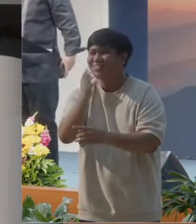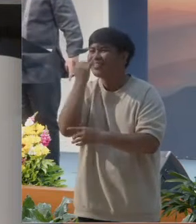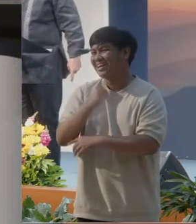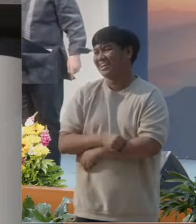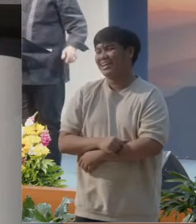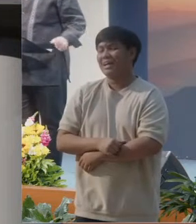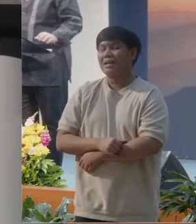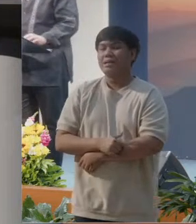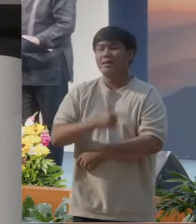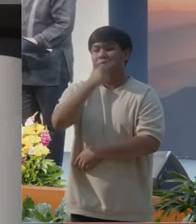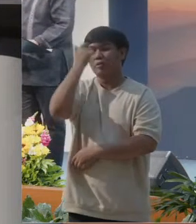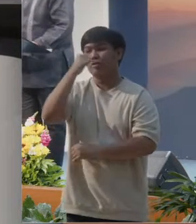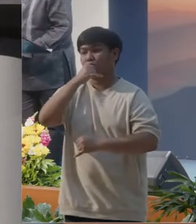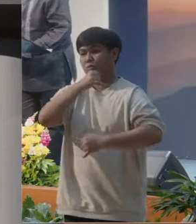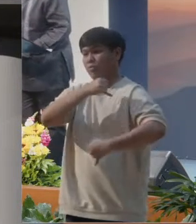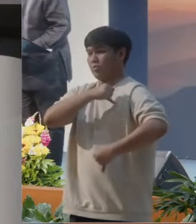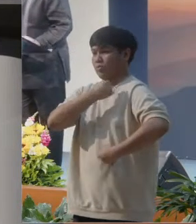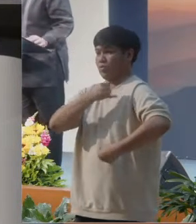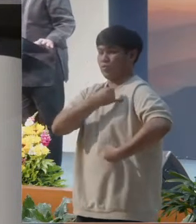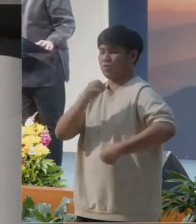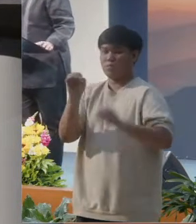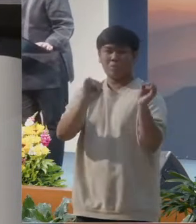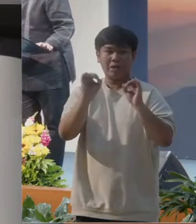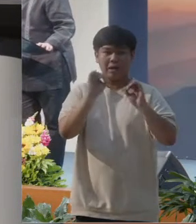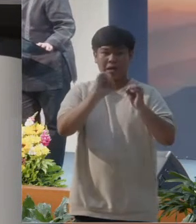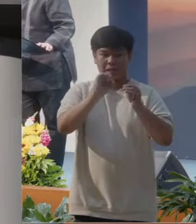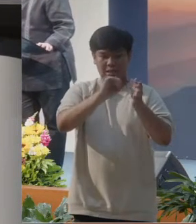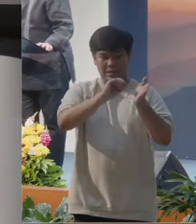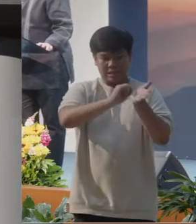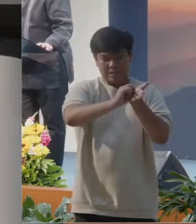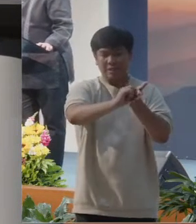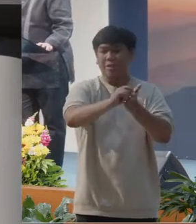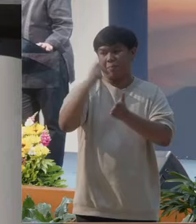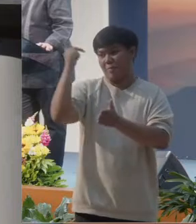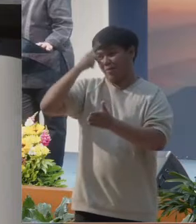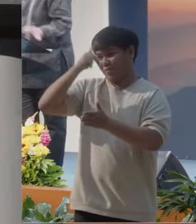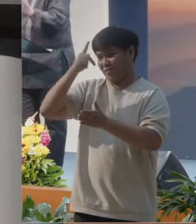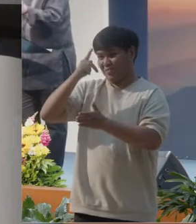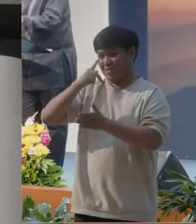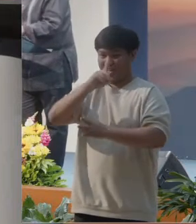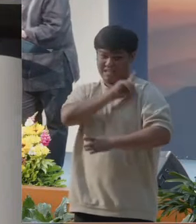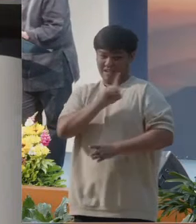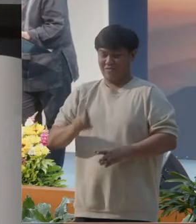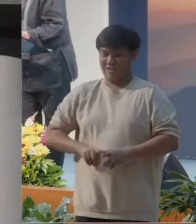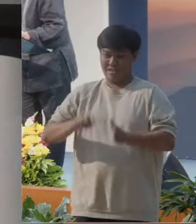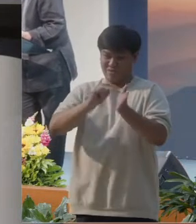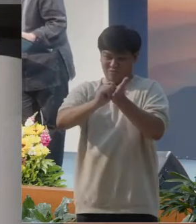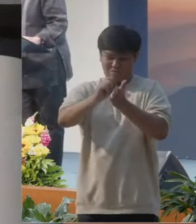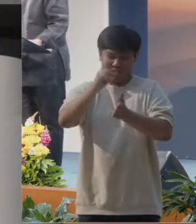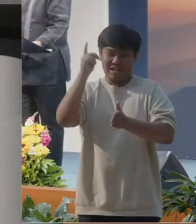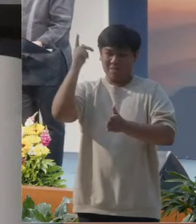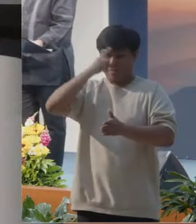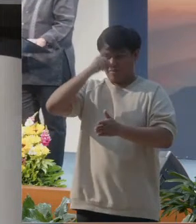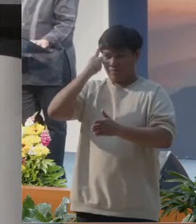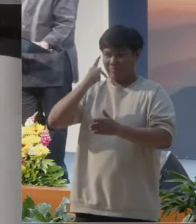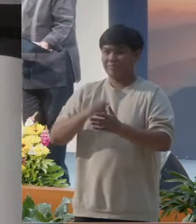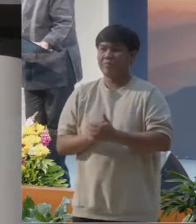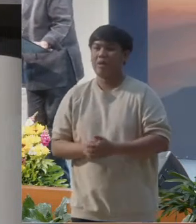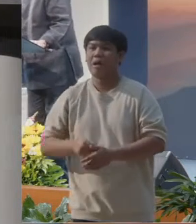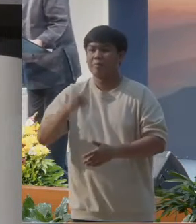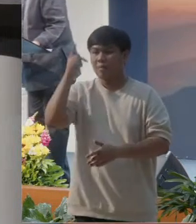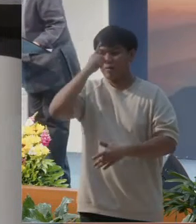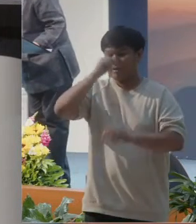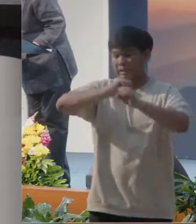po nabasa ni Josue ang Proverbs kasi hindi pa nakasulat. Sa Proverbs 16:18,